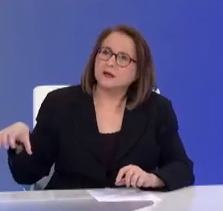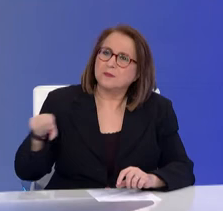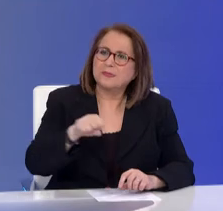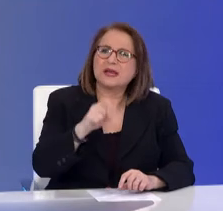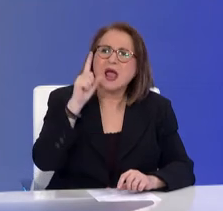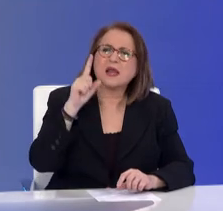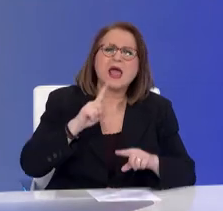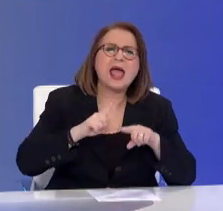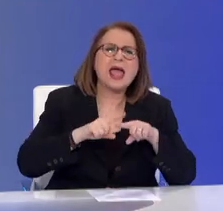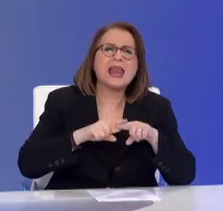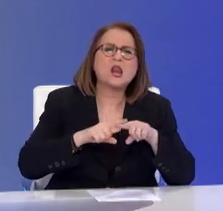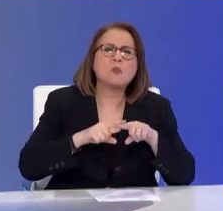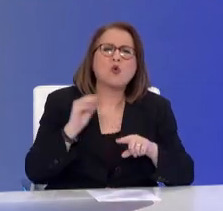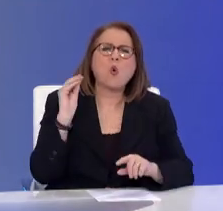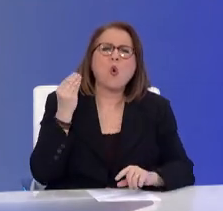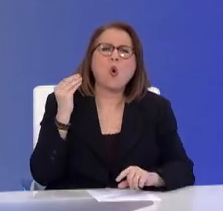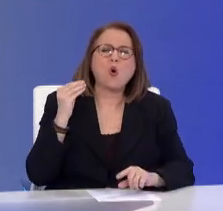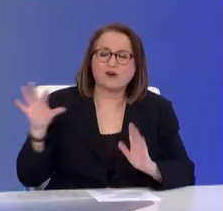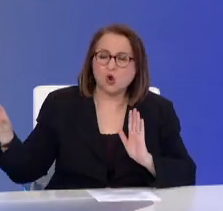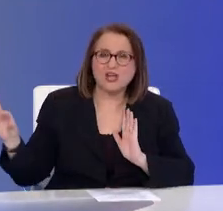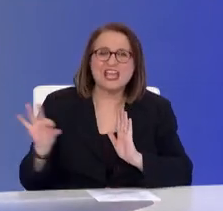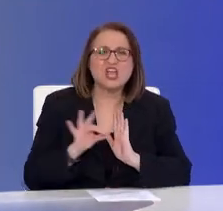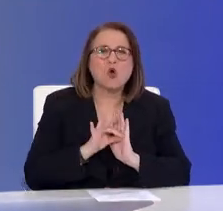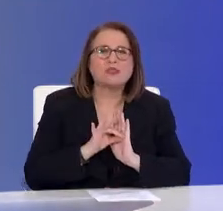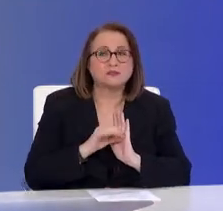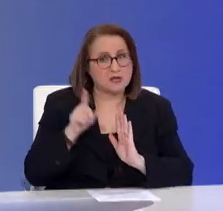που υιοθέτησε, καθώς και άλλες